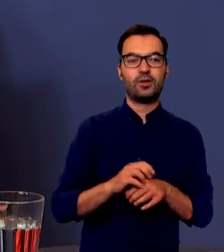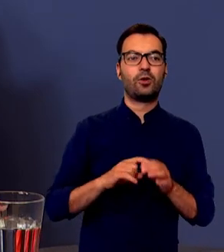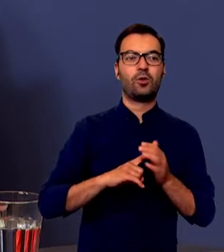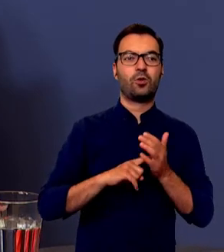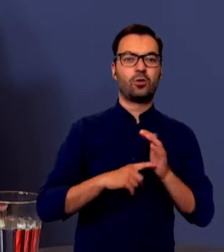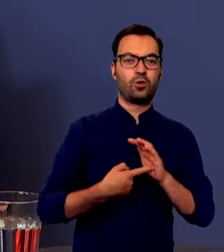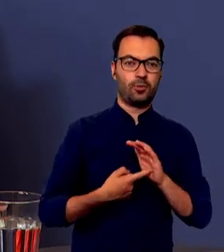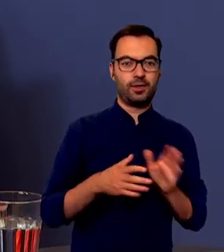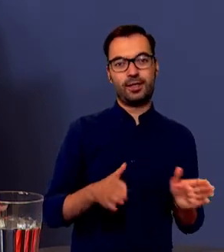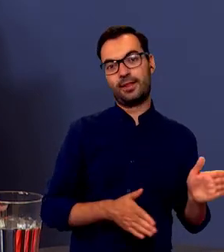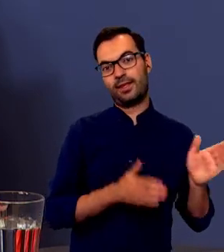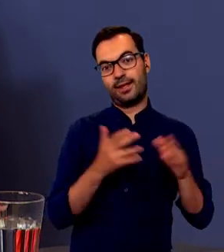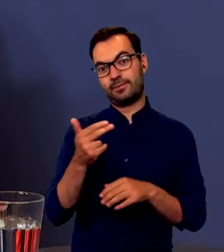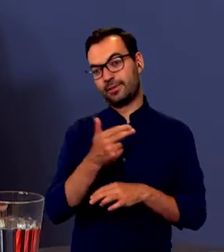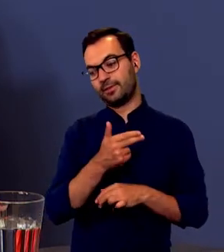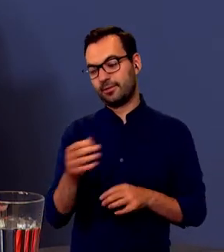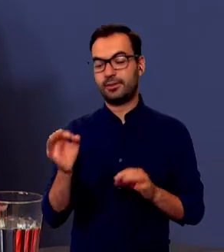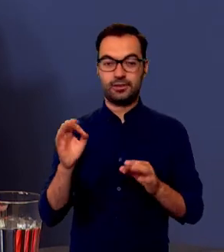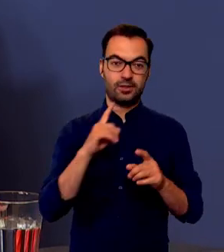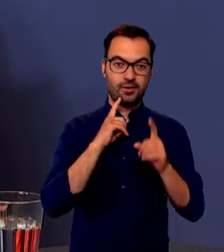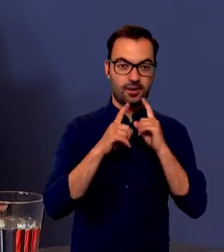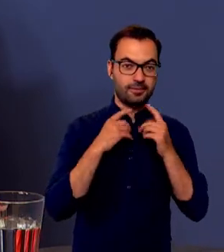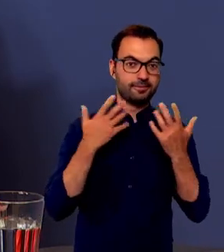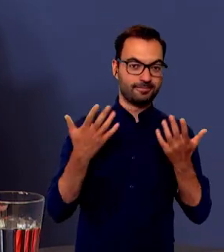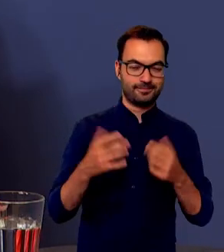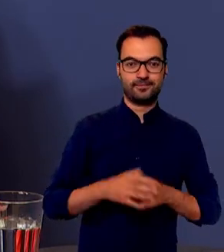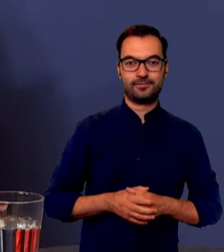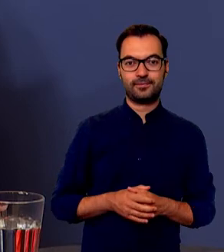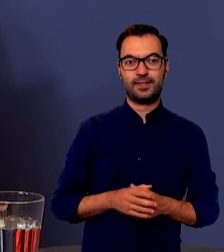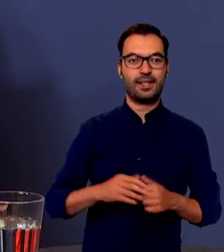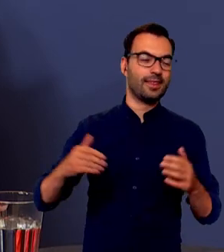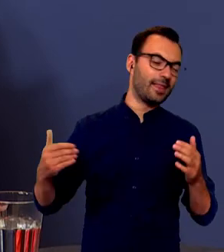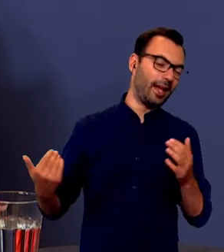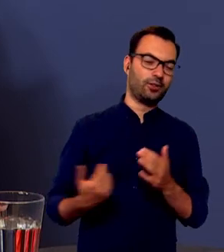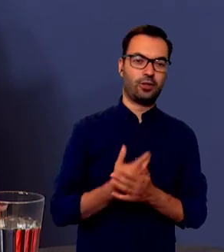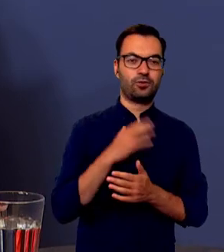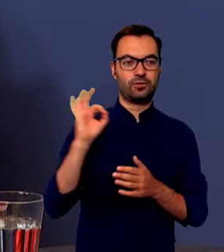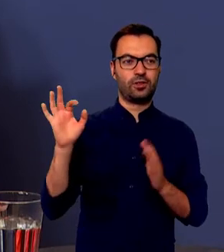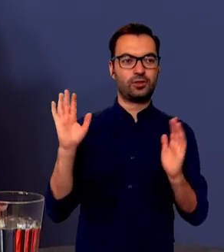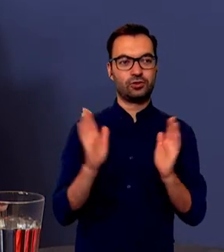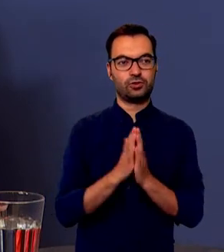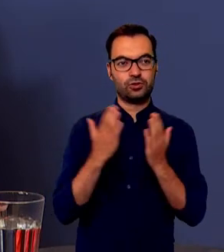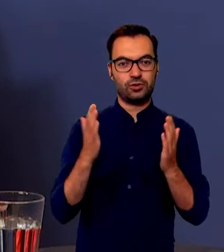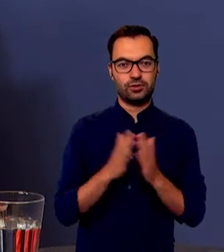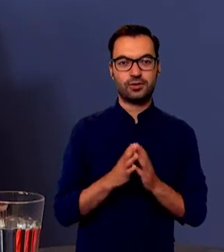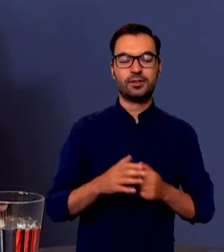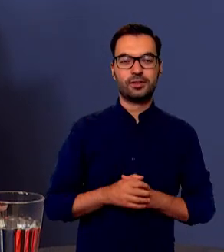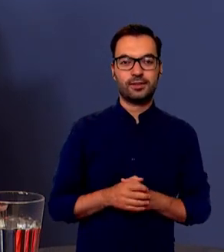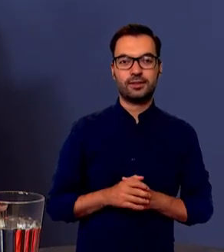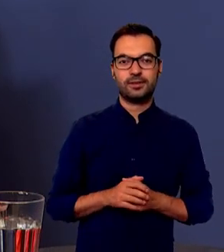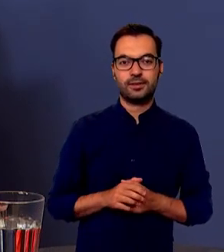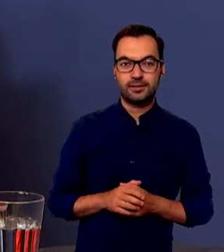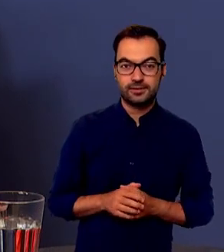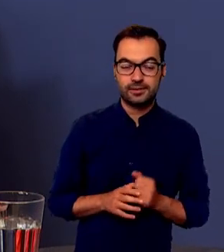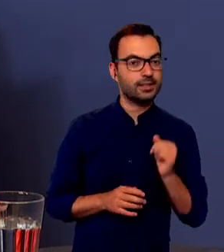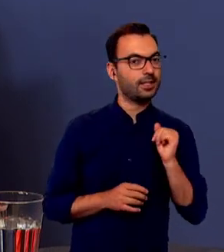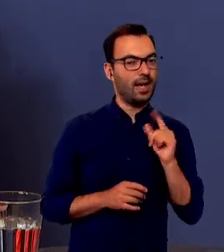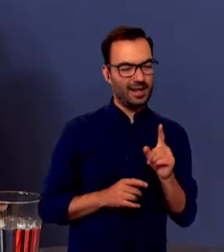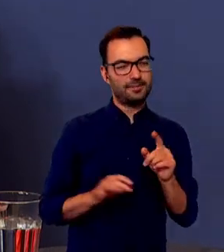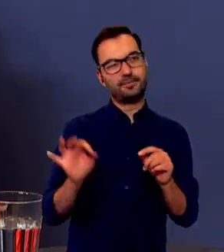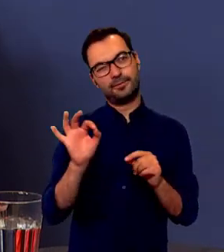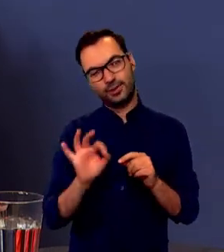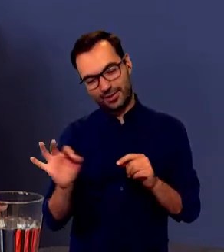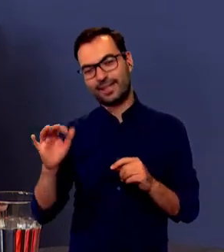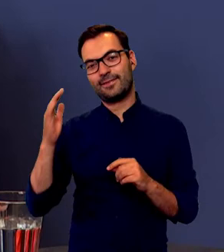Kropka, żeby przejść dalej, no bo w końcu dzisiaj rozmawiamy przede wszystkim o najnowszej książce Ewy Minga, więc ubierałam arabskie księżniczki, ale